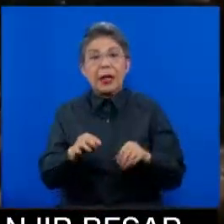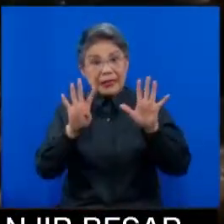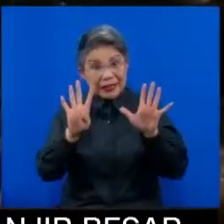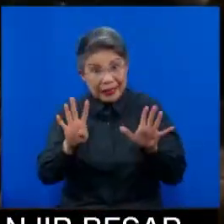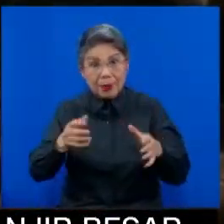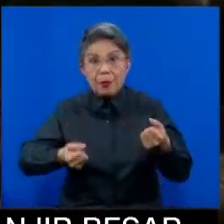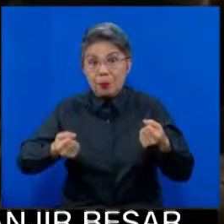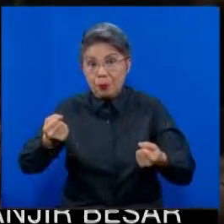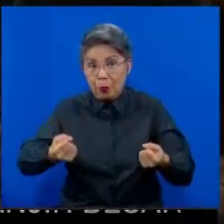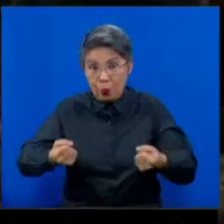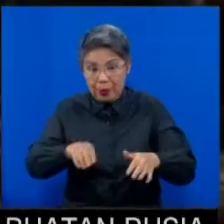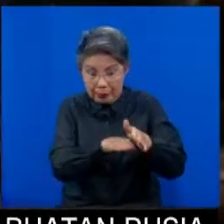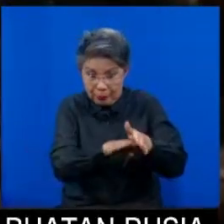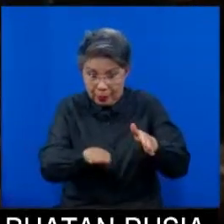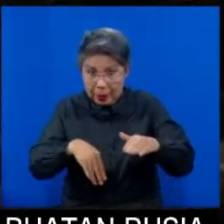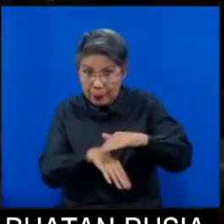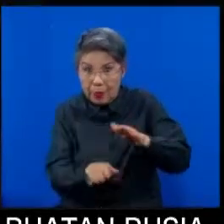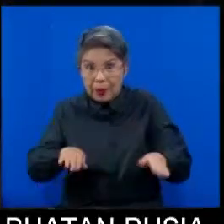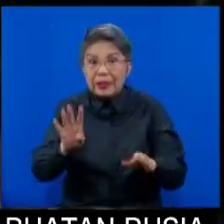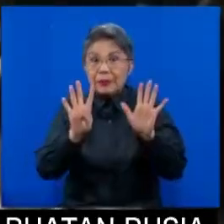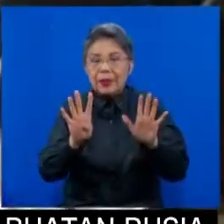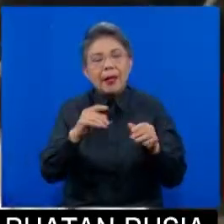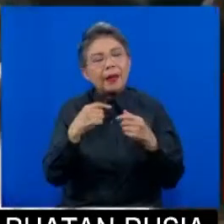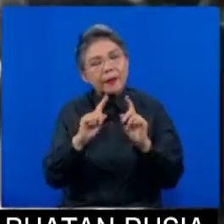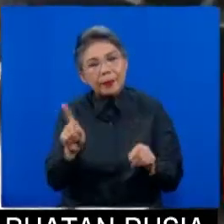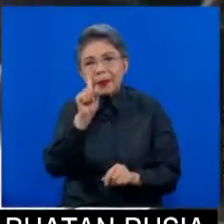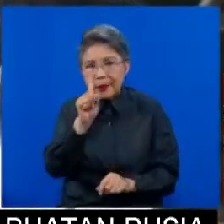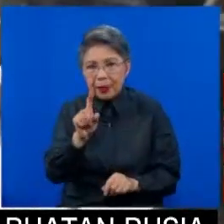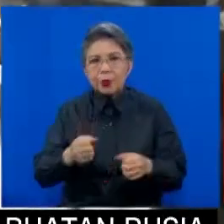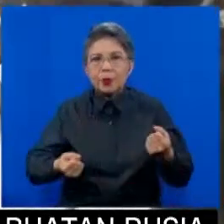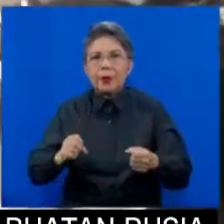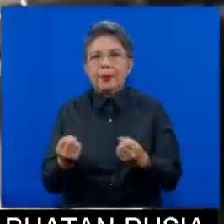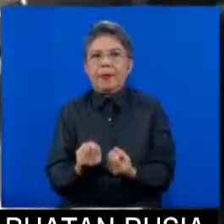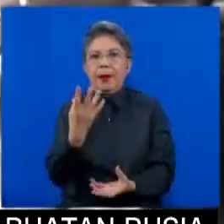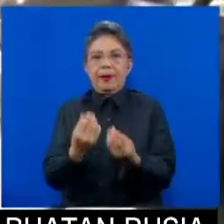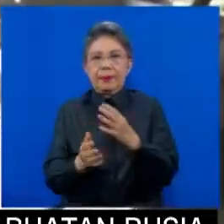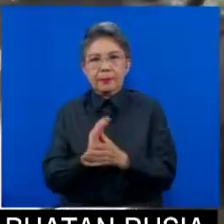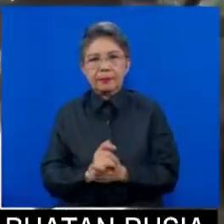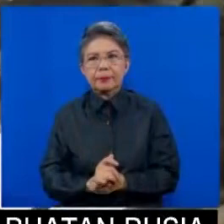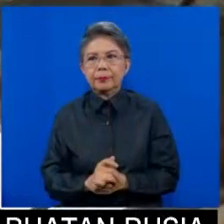9 unit mobil yang diparkir di ruang bawah tanah ini, namun hanya satu yang terbakar.